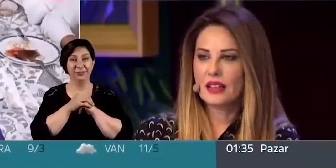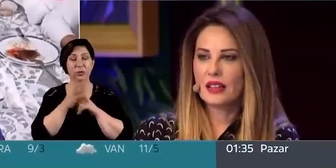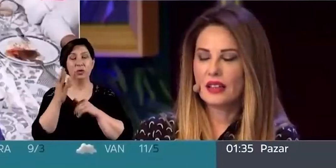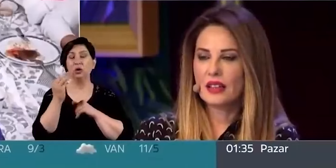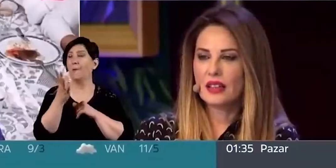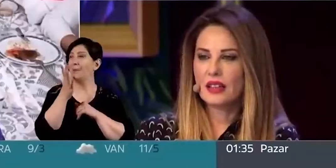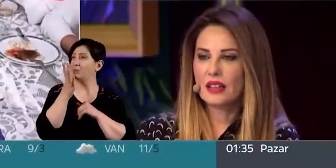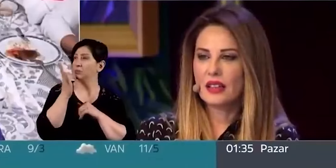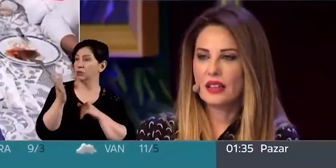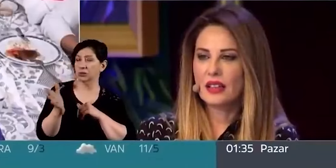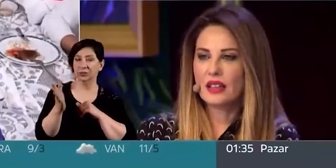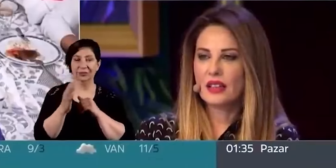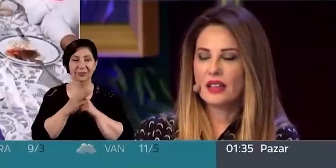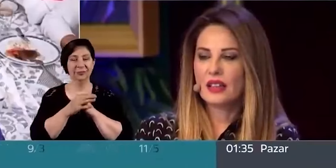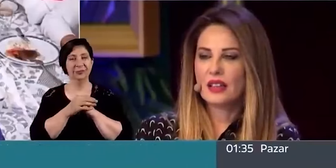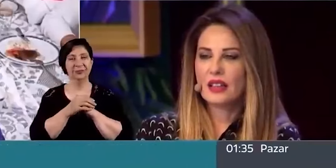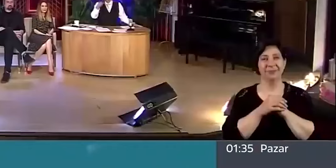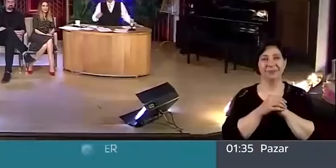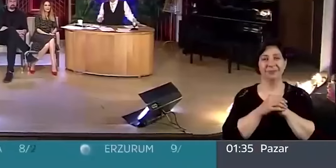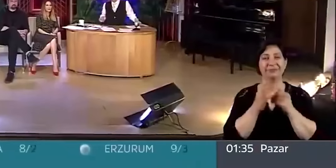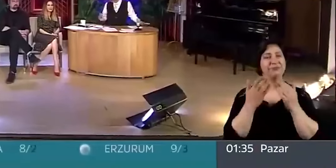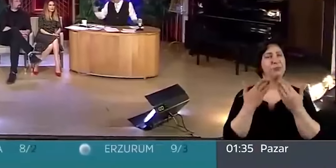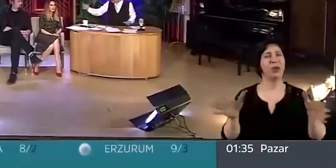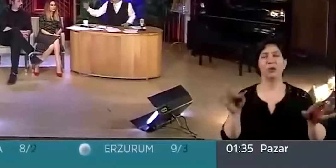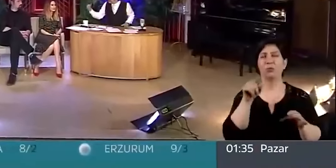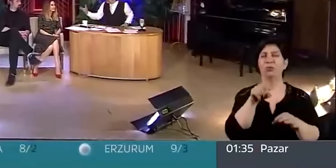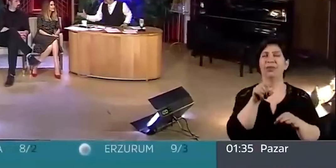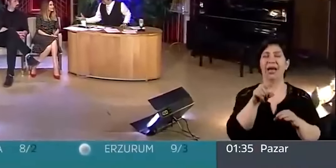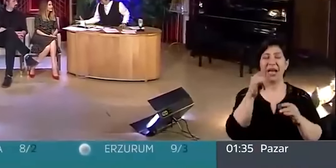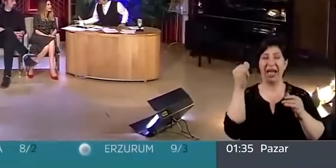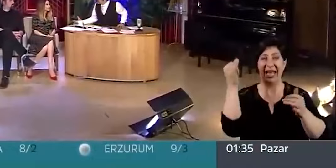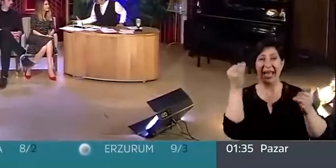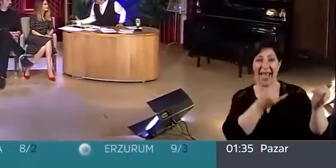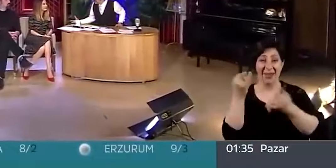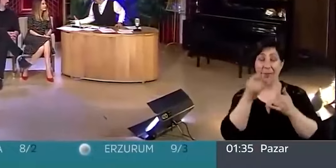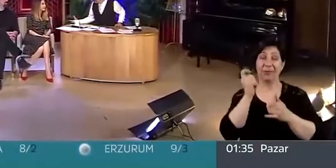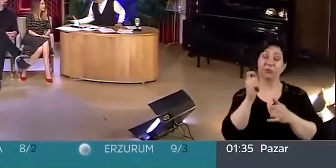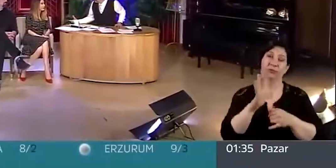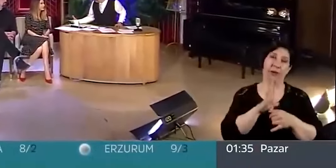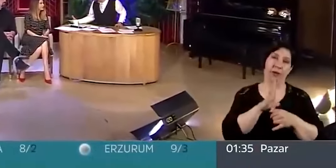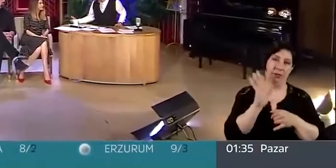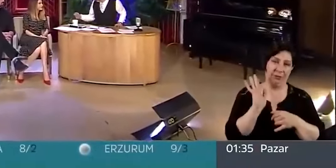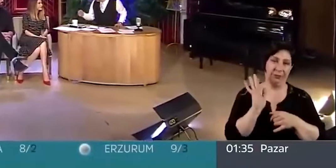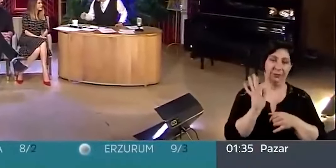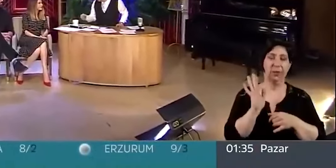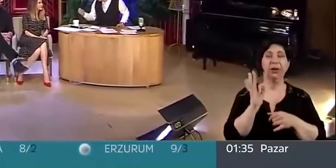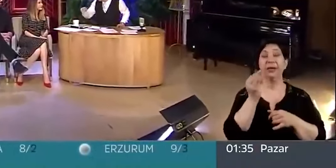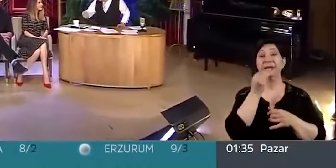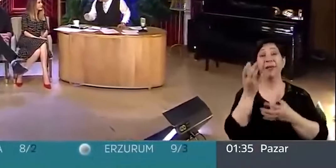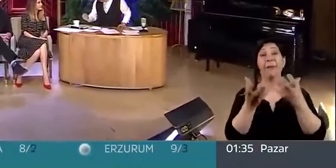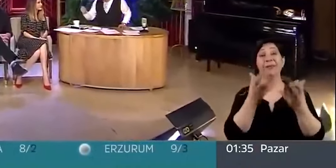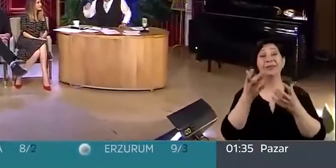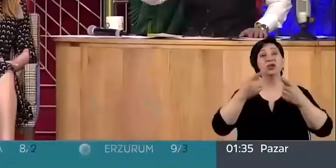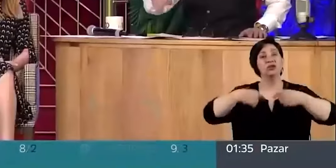Çok bilmiş. Güzel bir tabir. Dön. Bayılıyorum bunlara. Ben şimdi de. Burada kavga çıkarma mecburiyeti var hocam. Tabii. Öyle mi? Şeydeyiz,